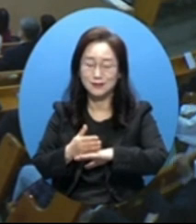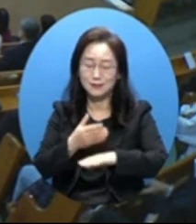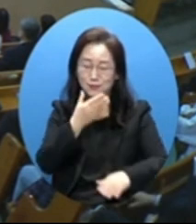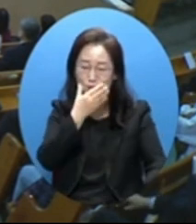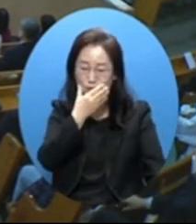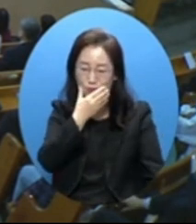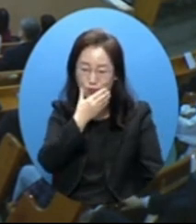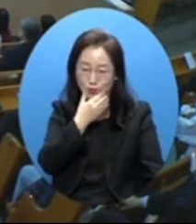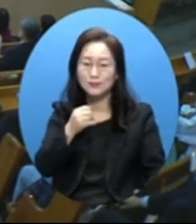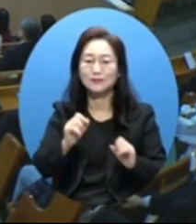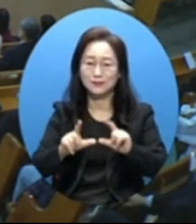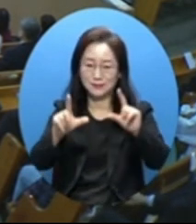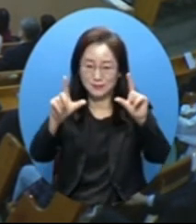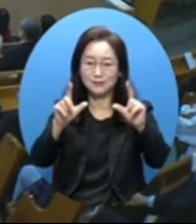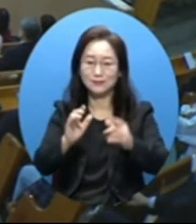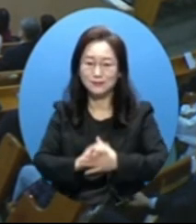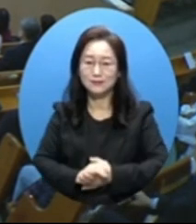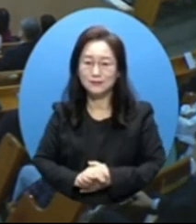복된 주일입니다